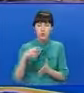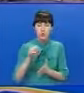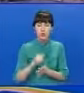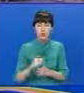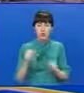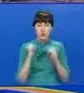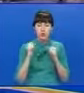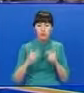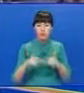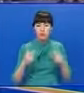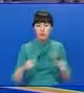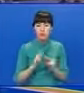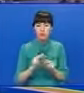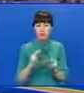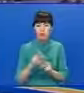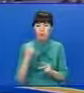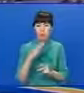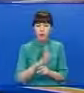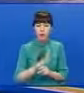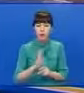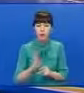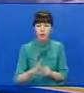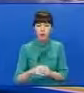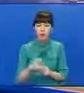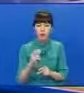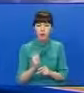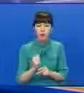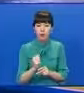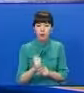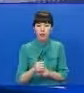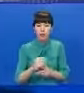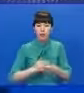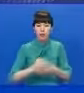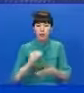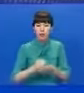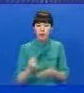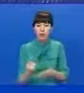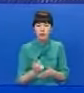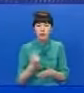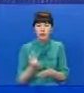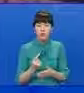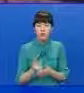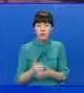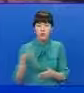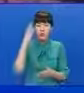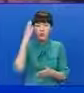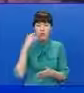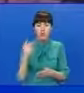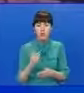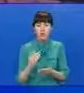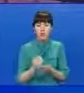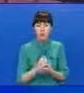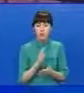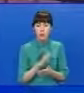спорттың бұл түрін үйреніп жүргеніне көп бола қойған жоқ. Әйтсе де үстел үстіндегі ақдоптың құрттай домалауы дарындуланды бірден баурап